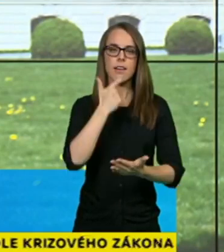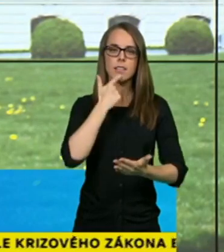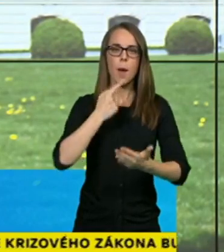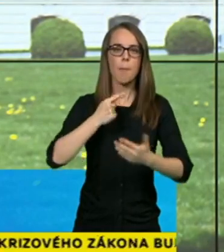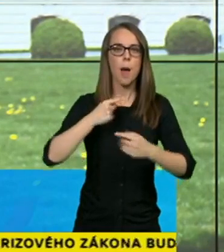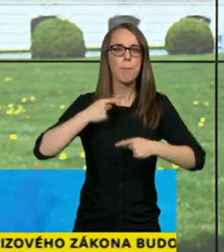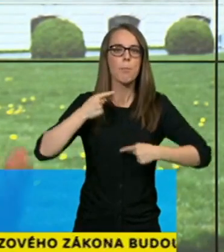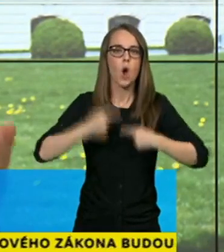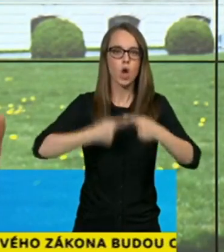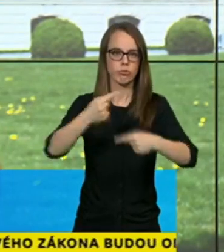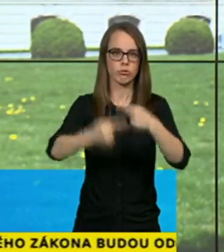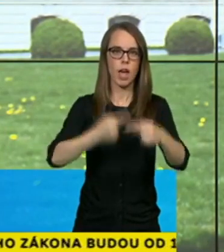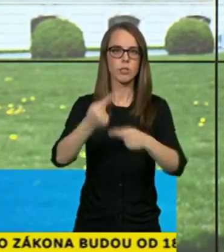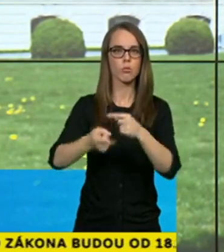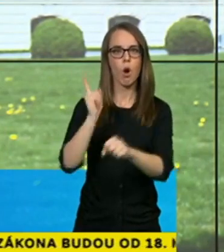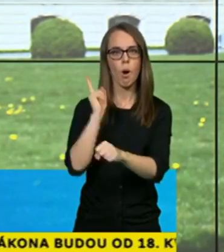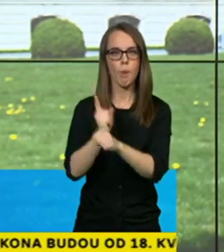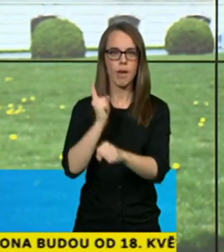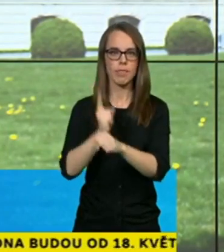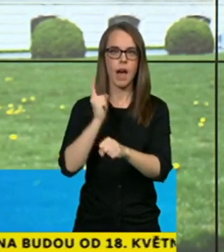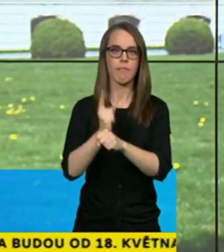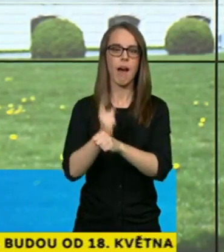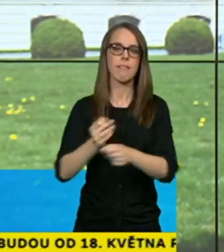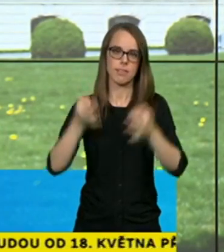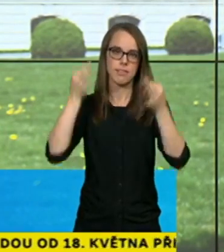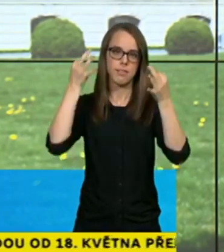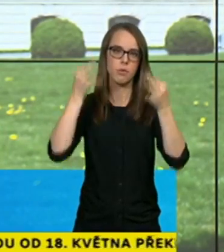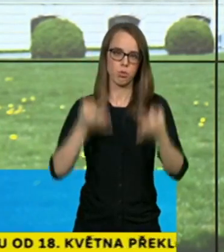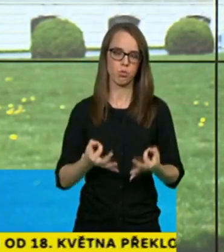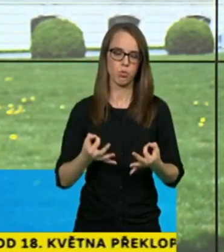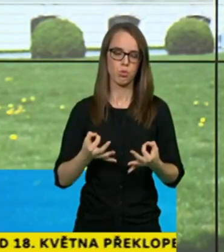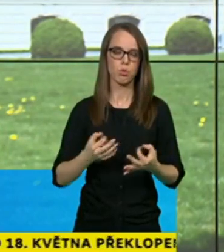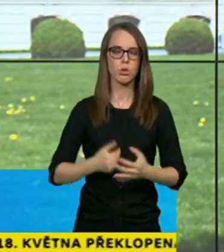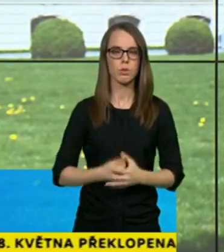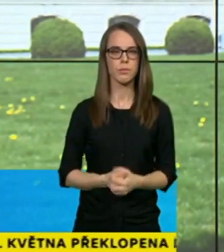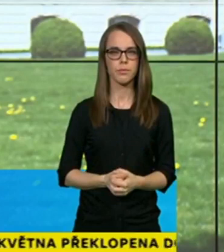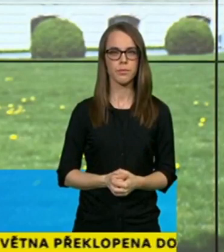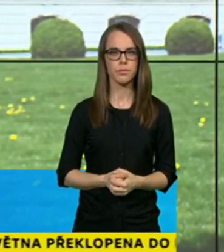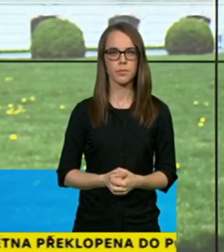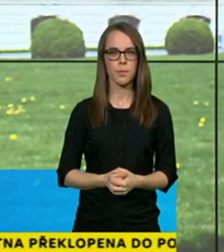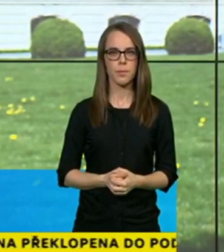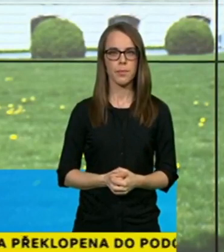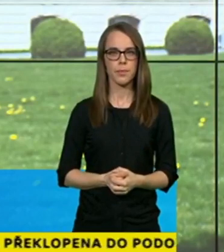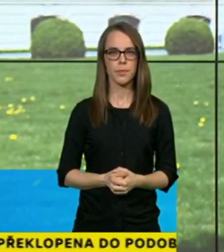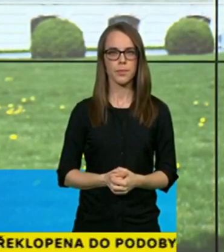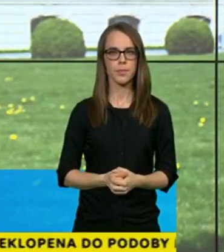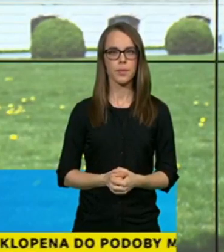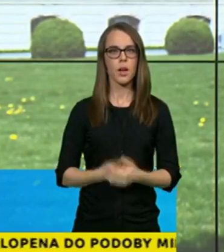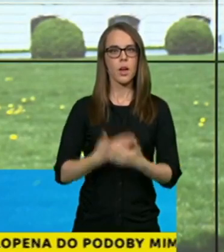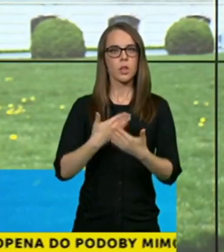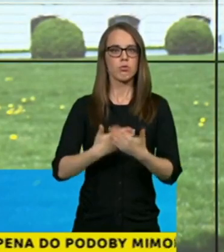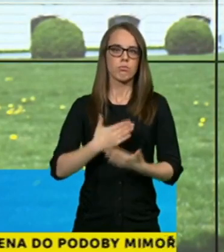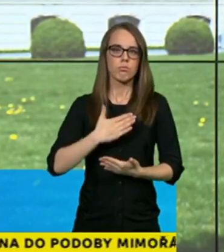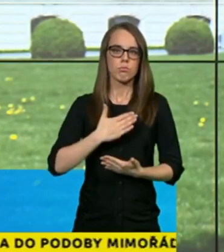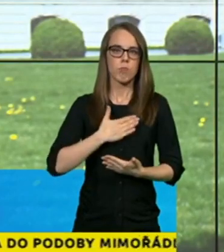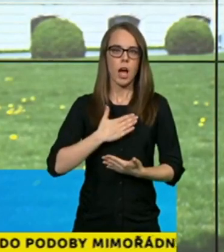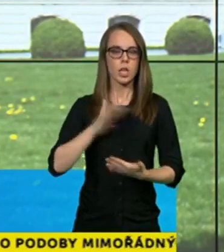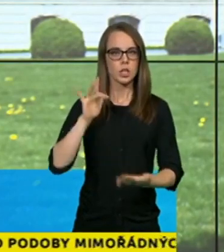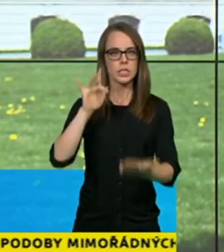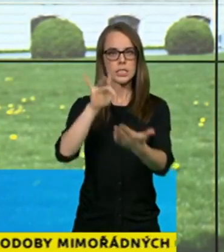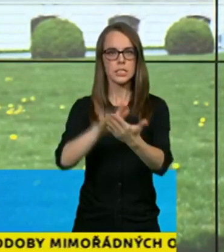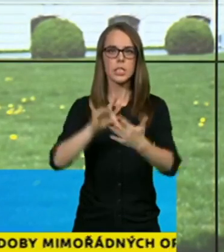znamená, když se na to teď v rychlosti dívám, tak jedná se o to, že nemusíme ověřovat nezbytně